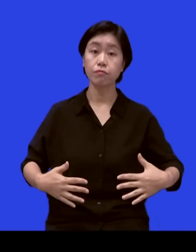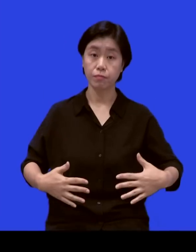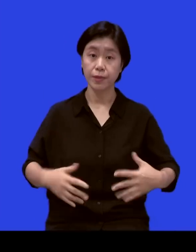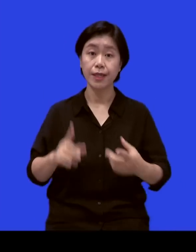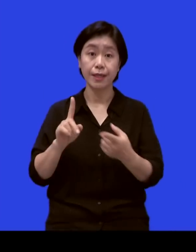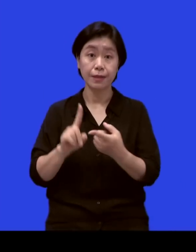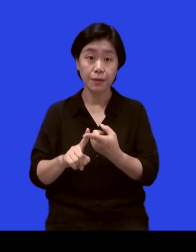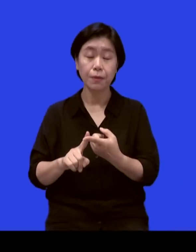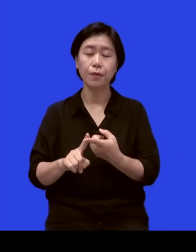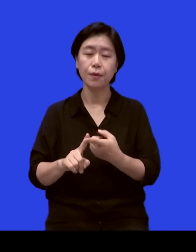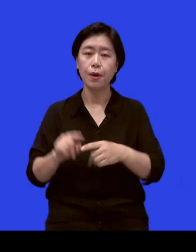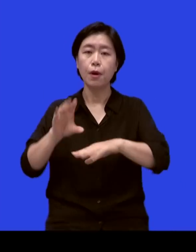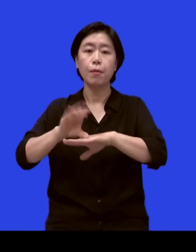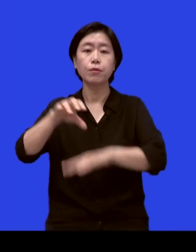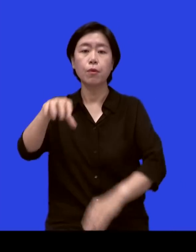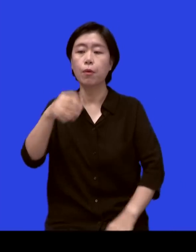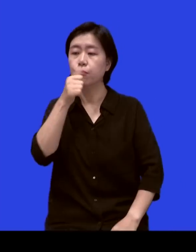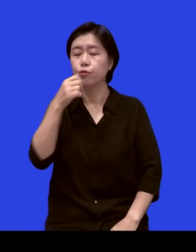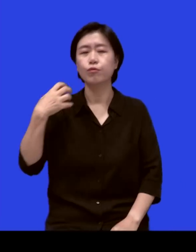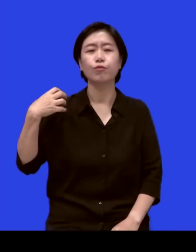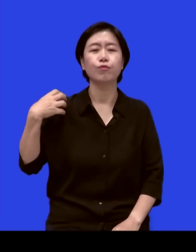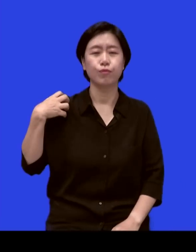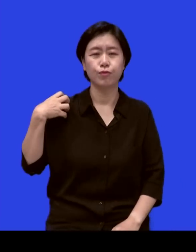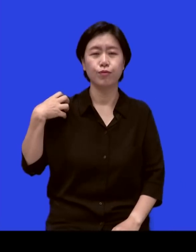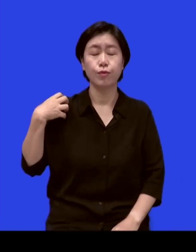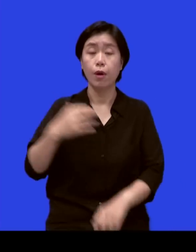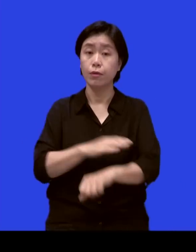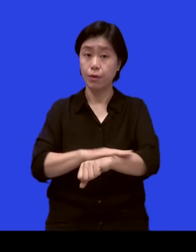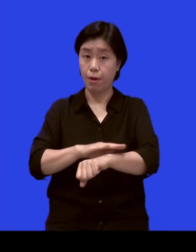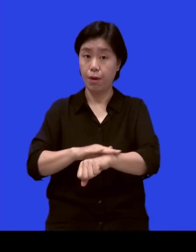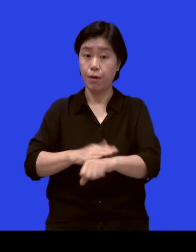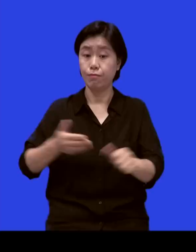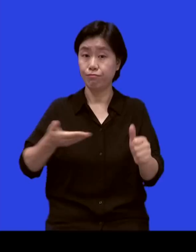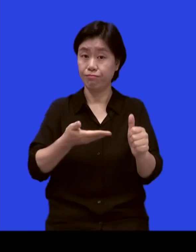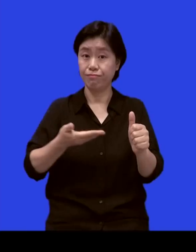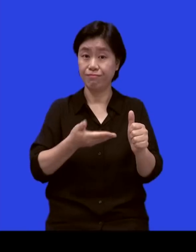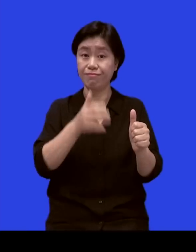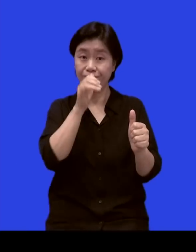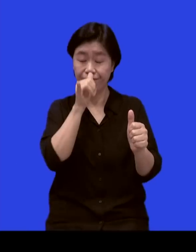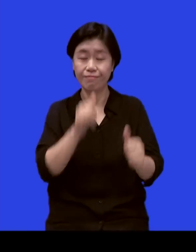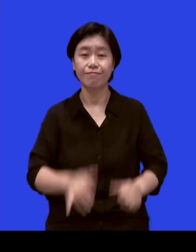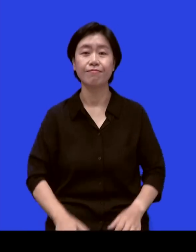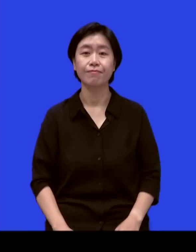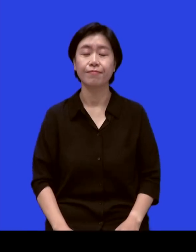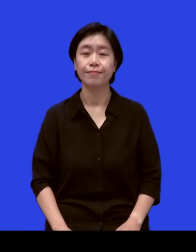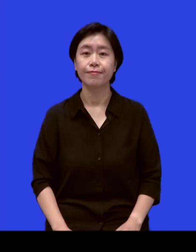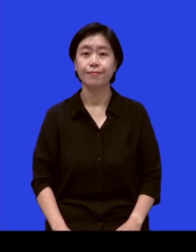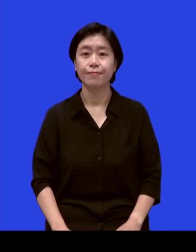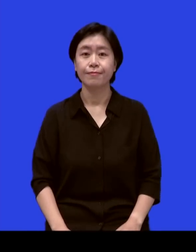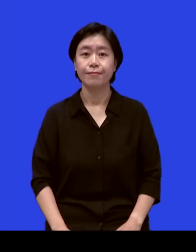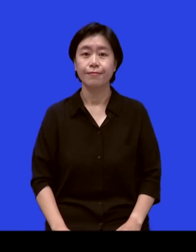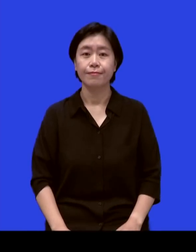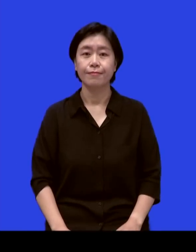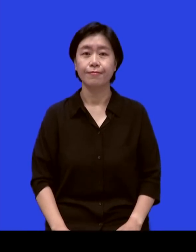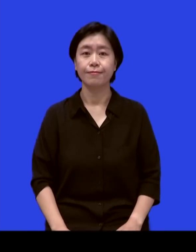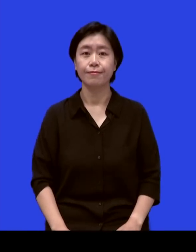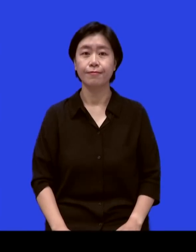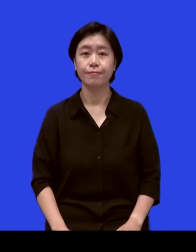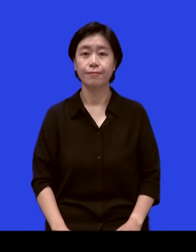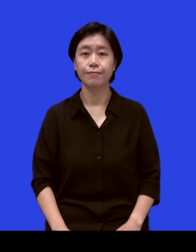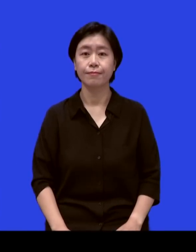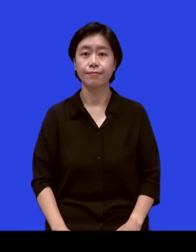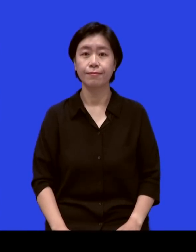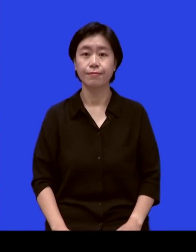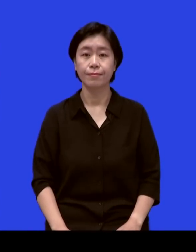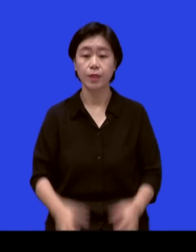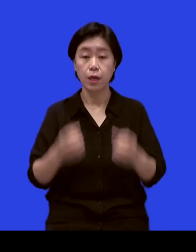좀 뭐 그게 잘 되기도 했고 또 본인이 또 열심히 해서 네. 그때부터 MC를 좀 많이 보기도 했고요. 아. 네, 뭐